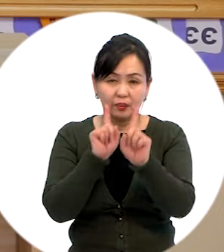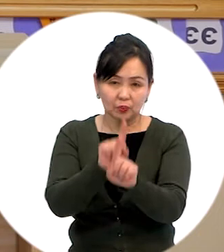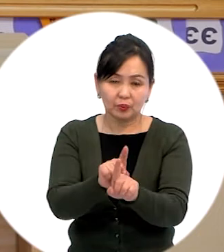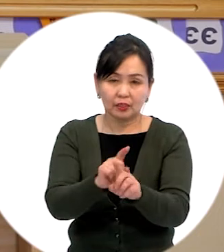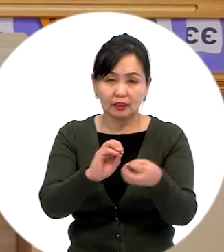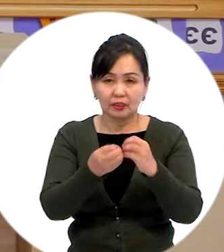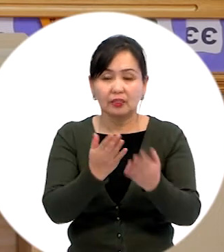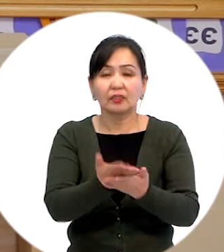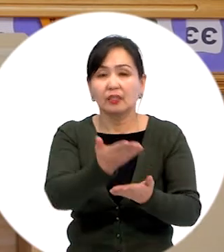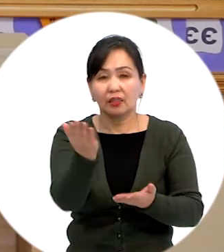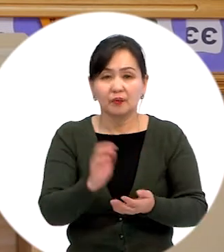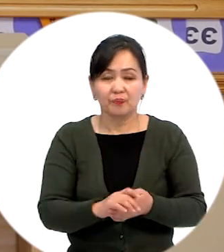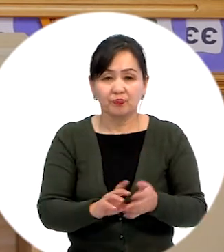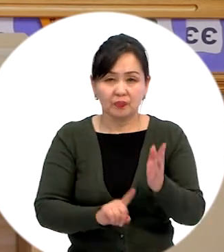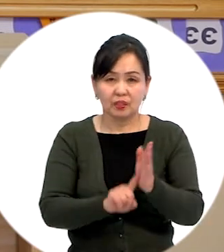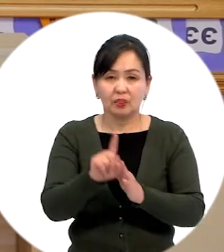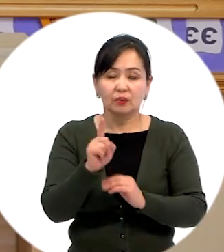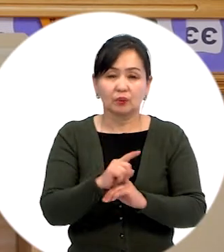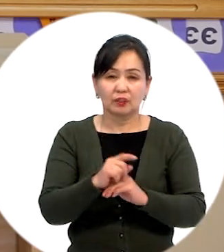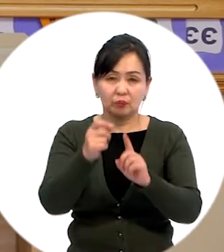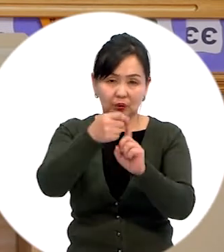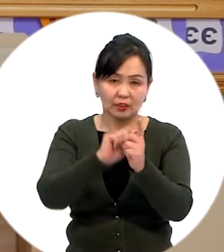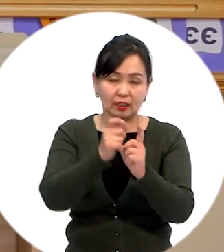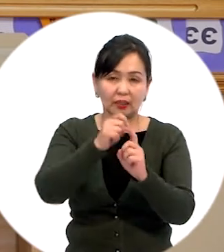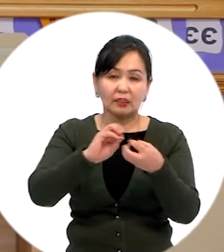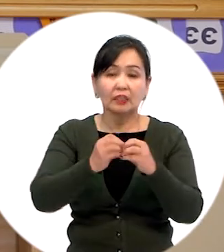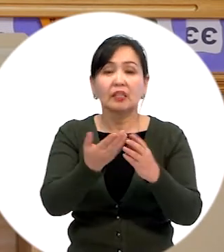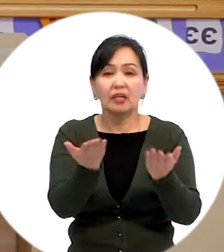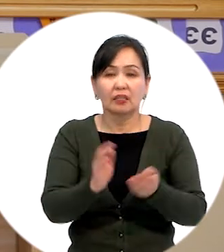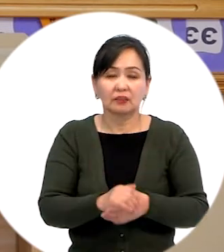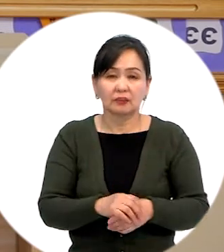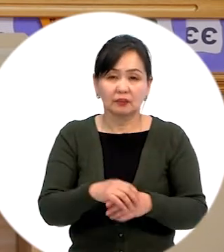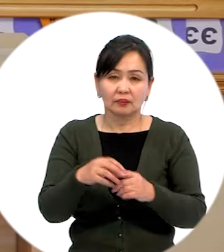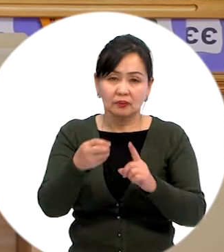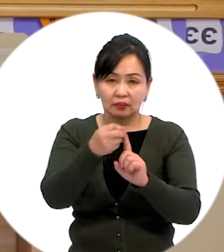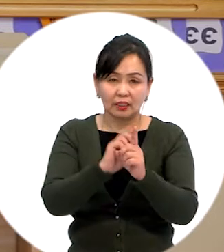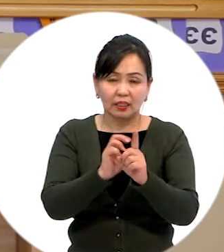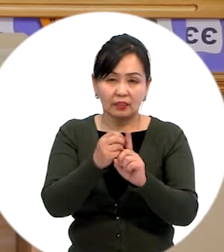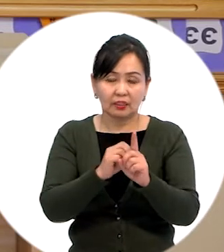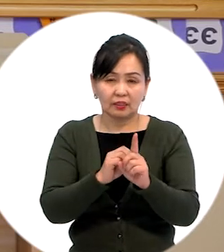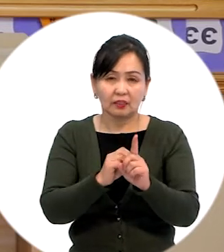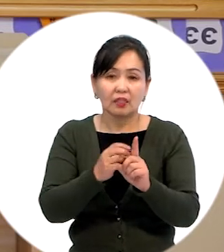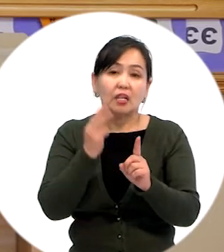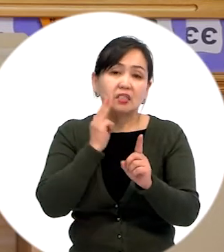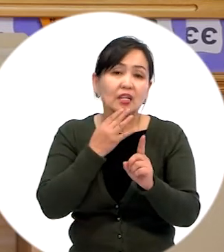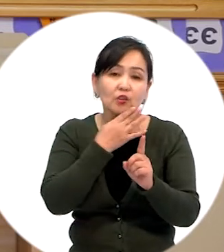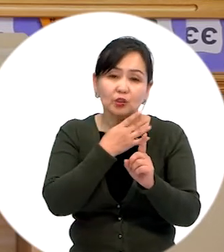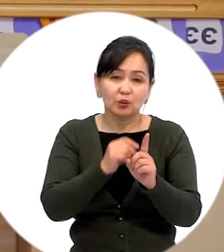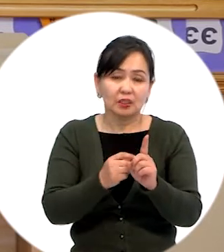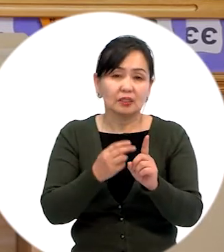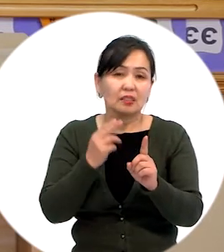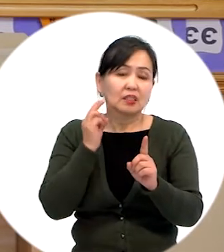хэцгээгээрэй. За хамгийн эхлээд бүгдээрээ гадил хийцгээе. За гадил мэдээж шар өнгөтэй байдаг. За